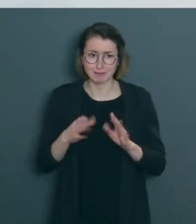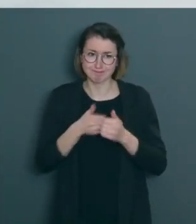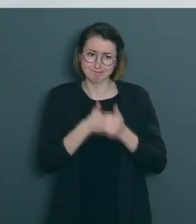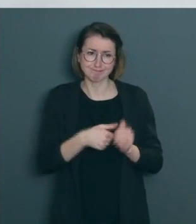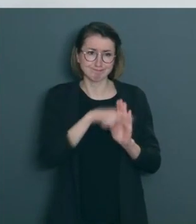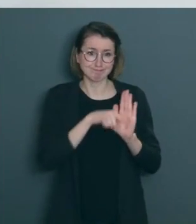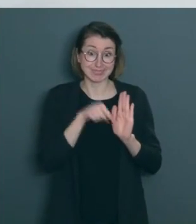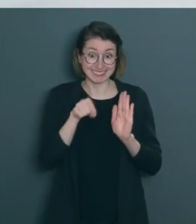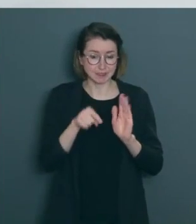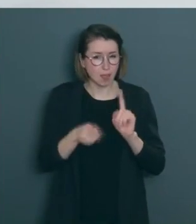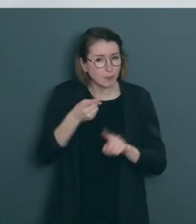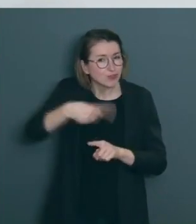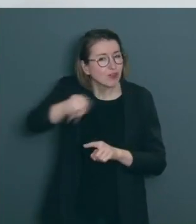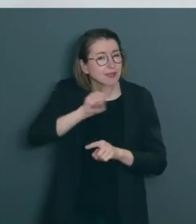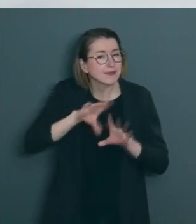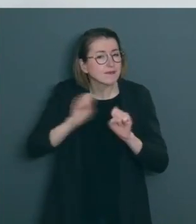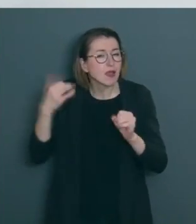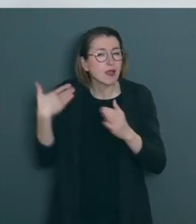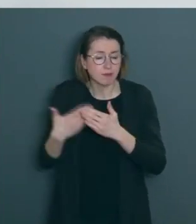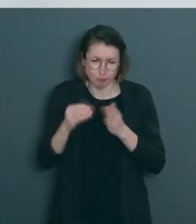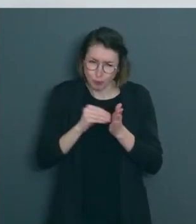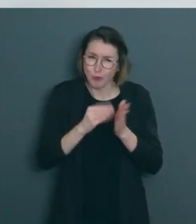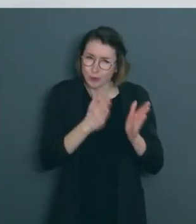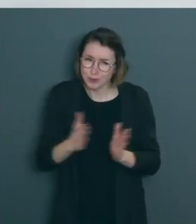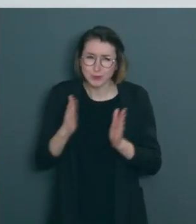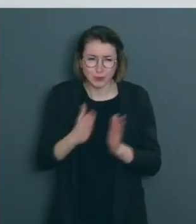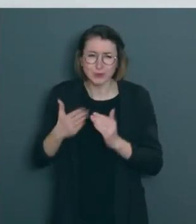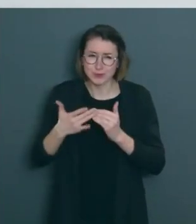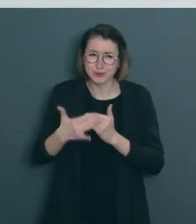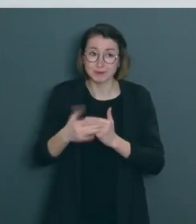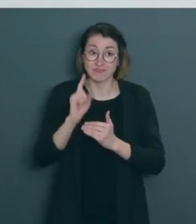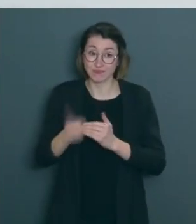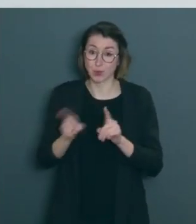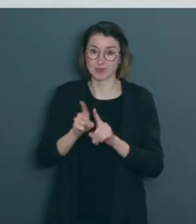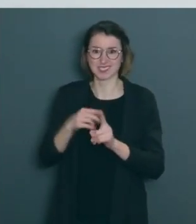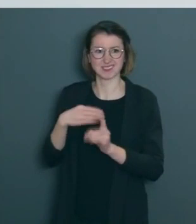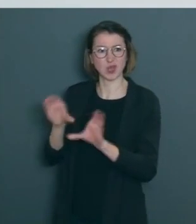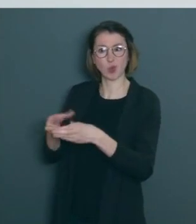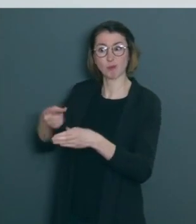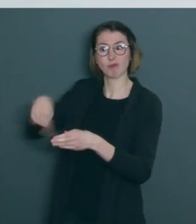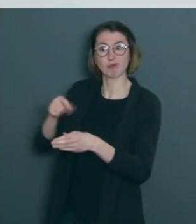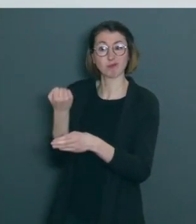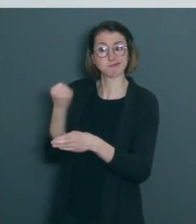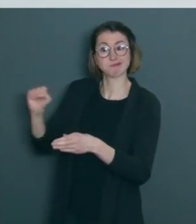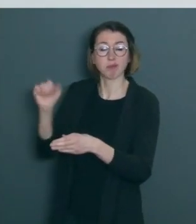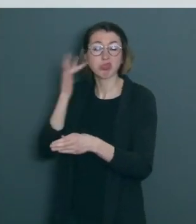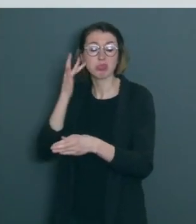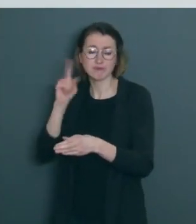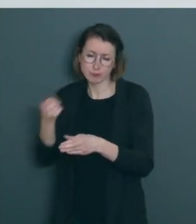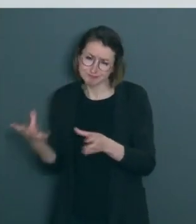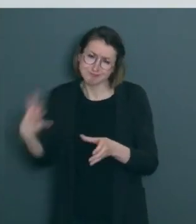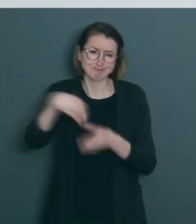Mais maintenir cette adhésion requiert évidemment que cette solidarité reste intacte, qu'elle reste intacte.